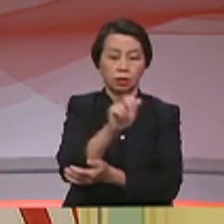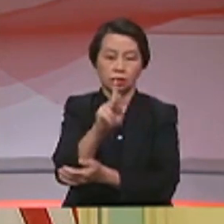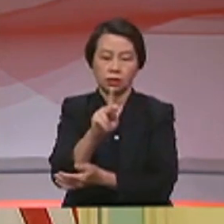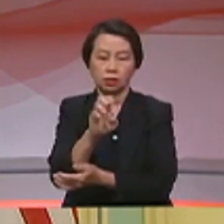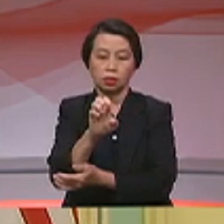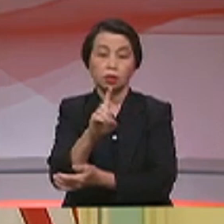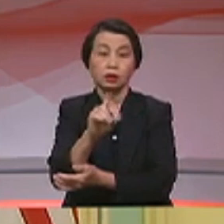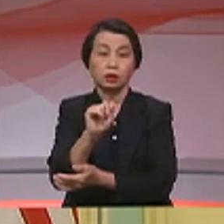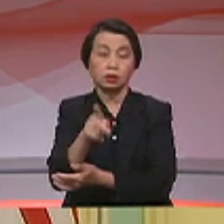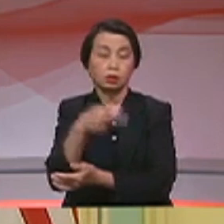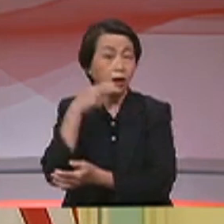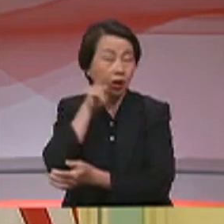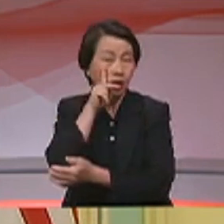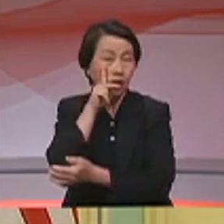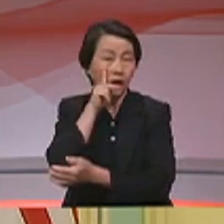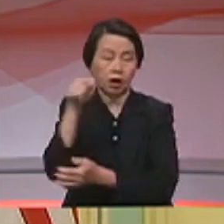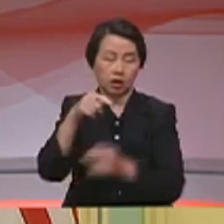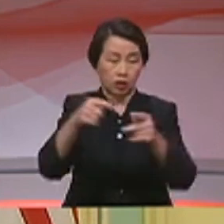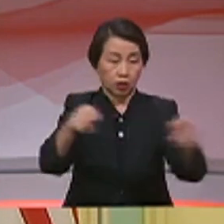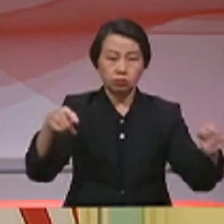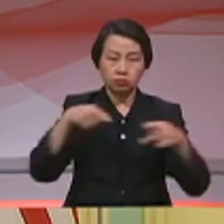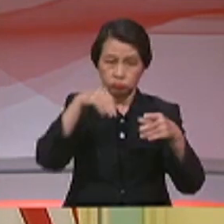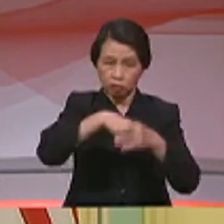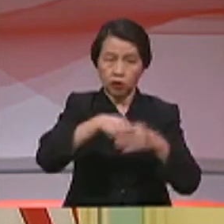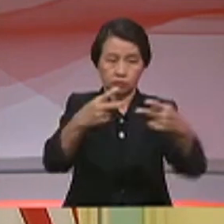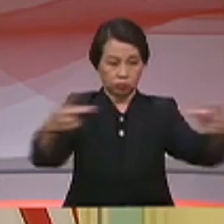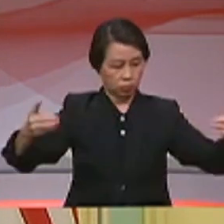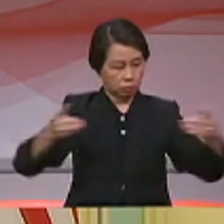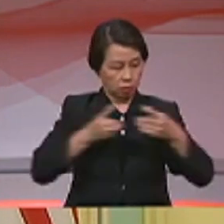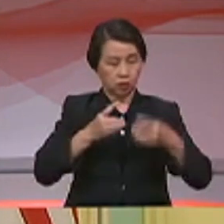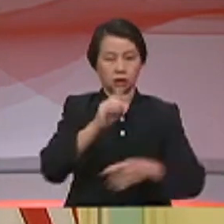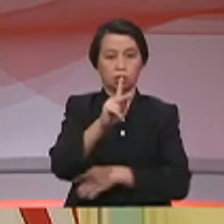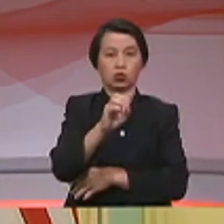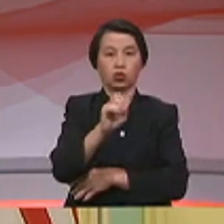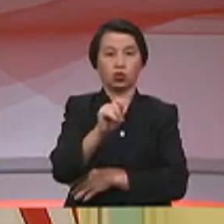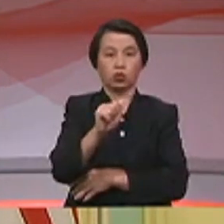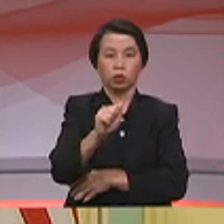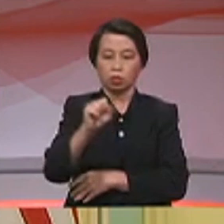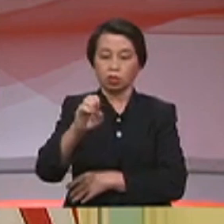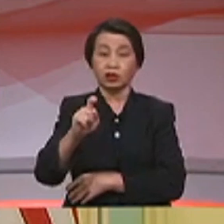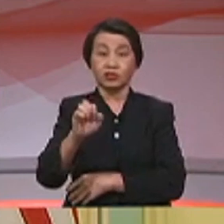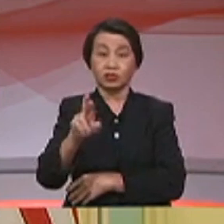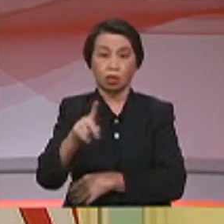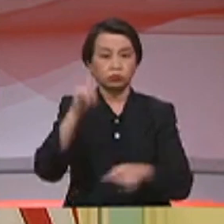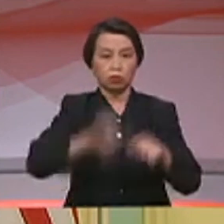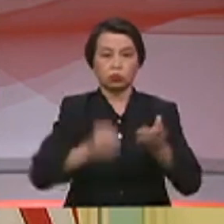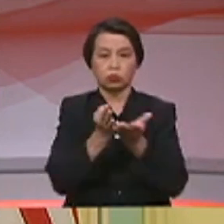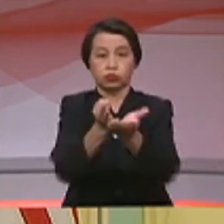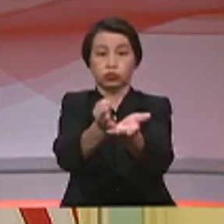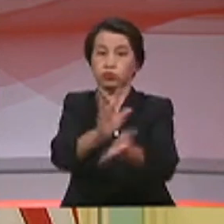Star, tidak dibenarkan beroperasi dan kita menggalakkan supaya mencari alternatif lain